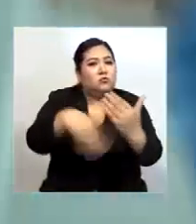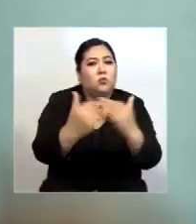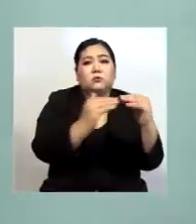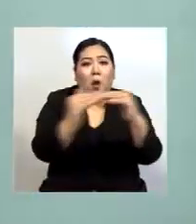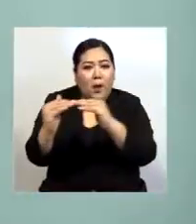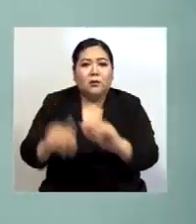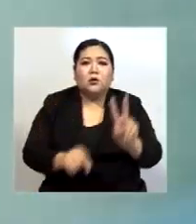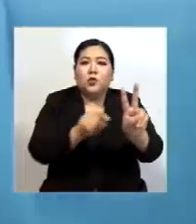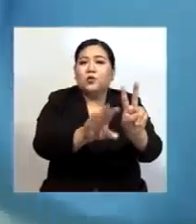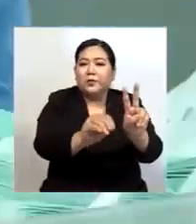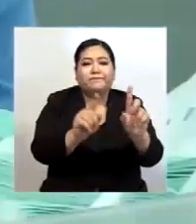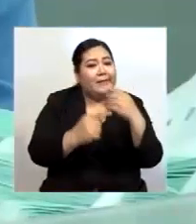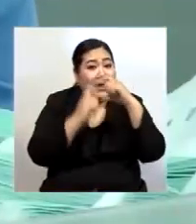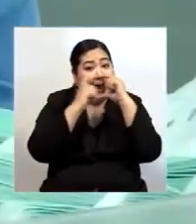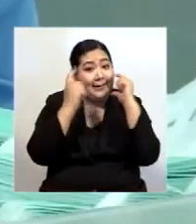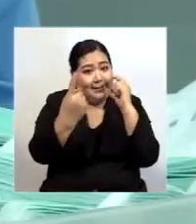ล้านชิ้นต้องบอกว่ายังไม่เพียงพอต่อการใช้ในประเทศแต่ว่าหากในอนาคตสถานการณ์กลับสู่ภาวะปกติก็จะมีการเปลี่ยนแปลงต่อไปเท่ากับว่าตอนนี้หน้ากากอนามัยราคาเท่าไหร่ไม่รู้นะฮะแต่หลังจากวันจันทร์ทุกคนจะสามารถซื้อหาหน้ากากอนามัยได้ในราคา2บาท 50สตางค์นะครับ